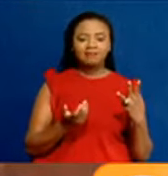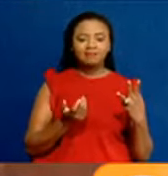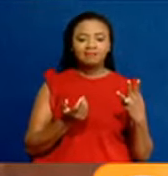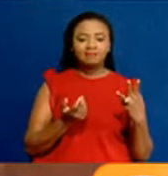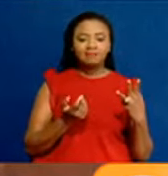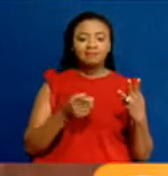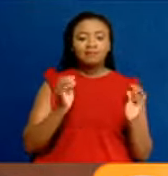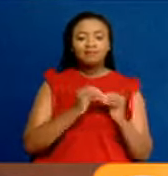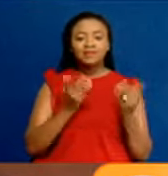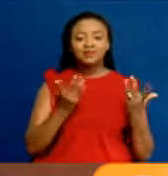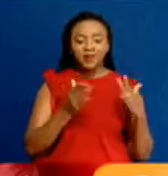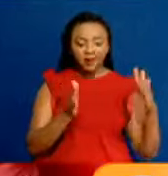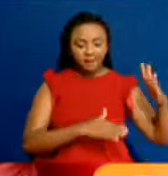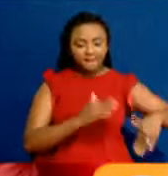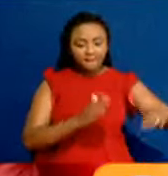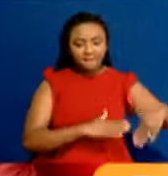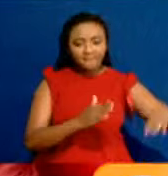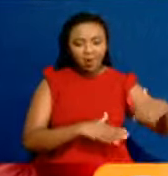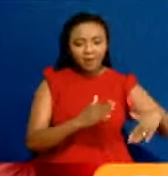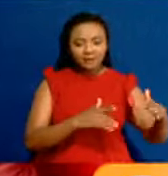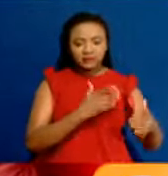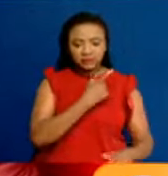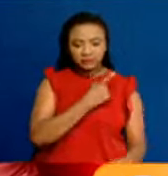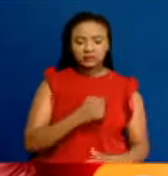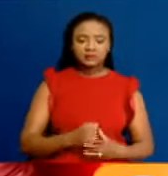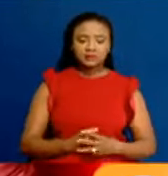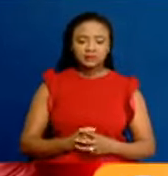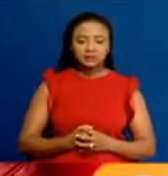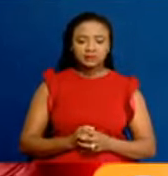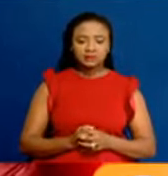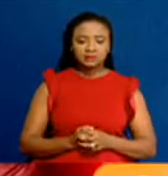katika ukumbi wa Bomas.